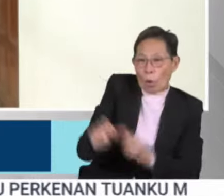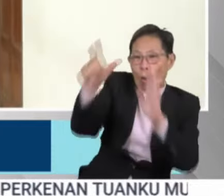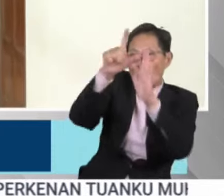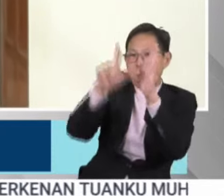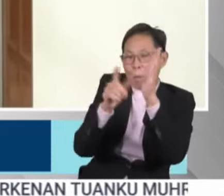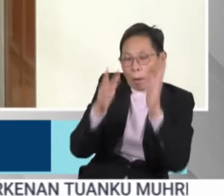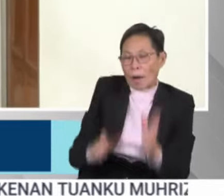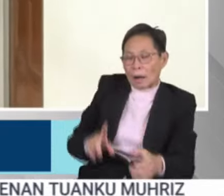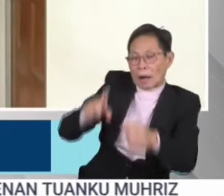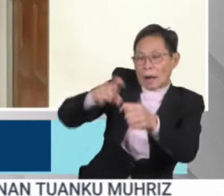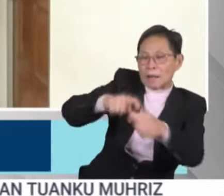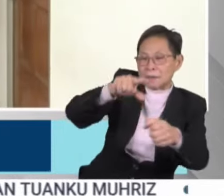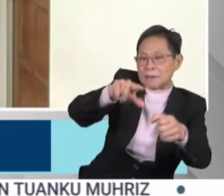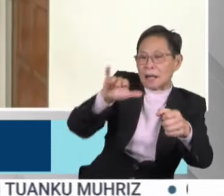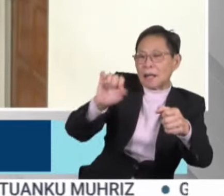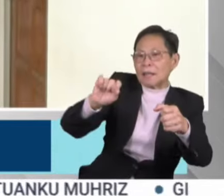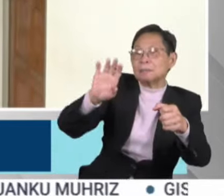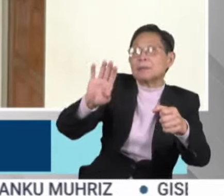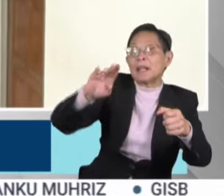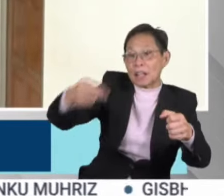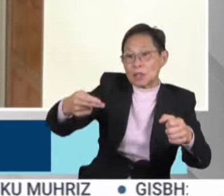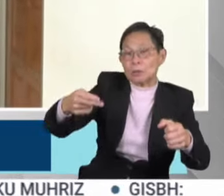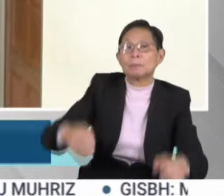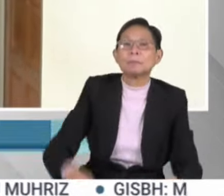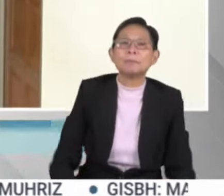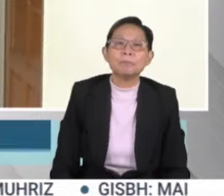yang dikaitkan dengan GISBH.